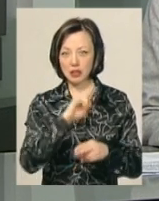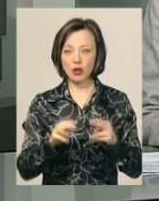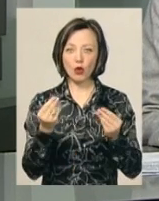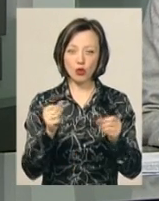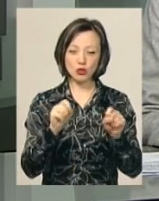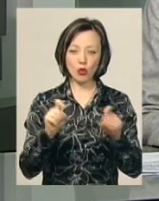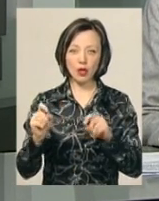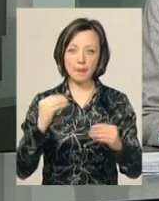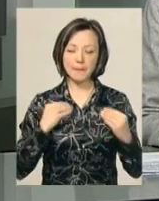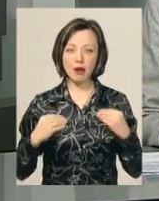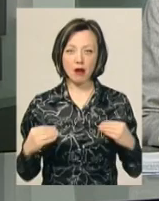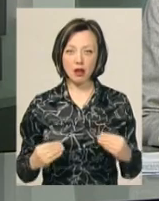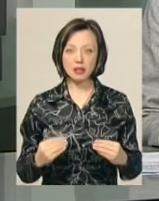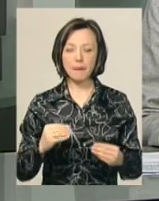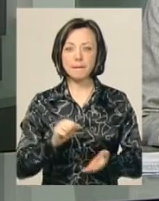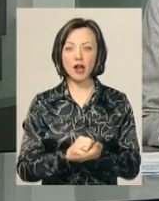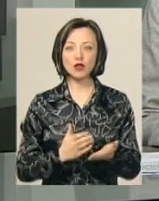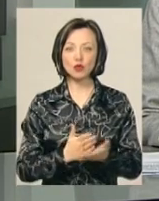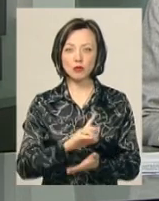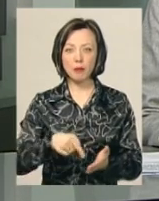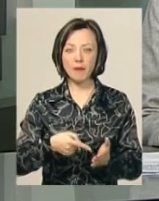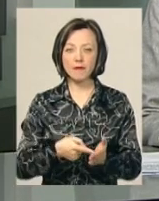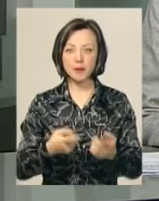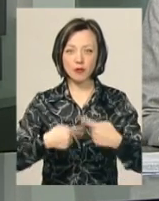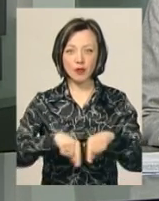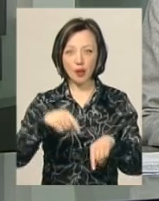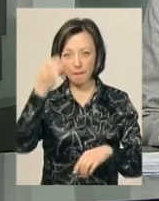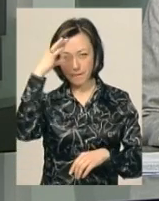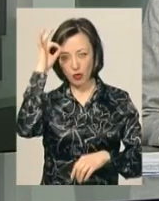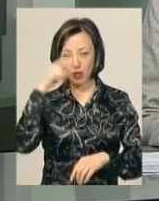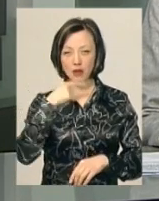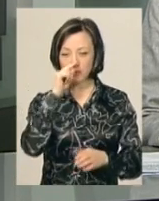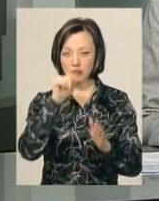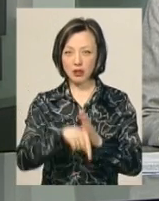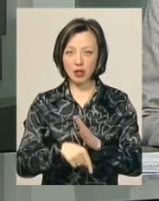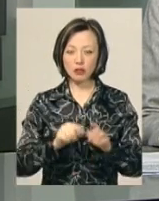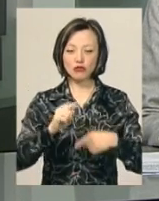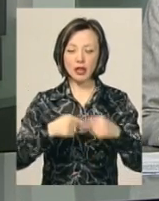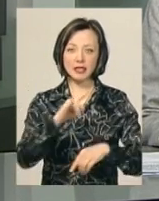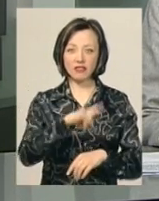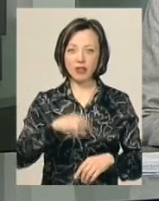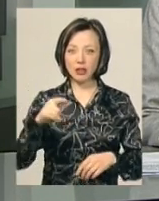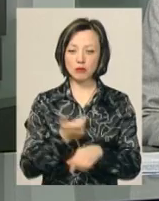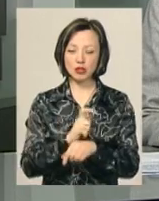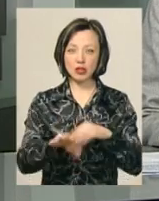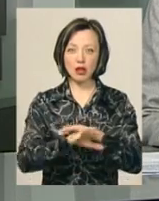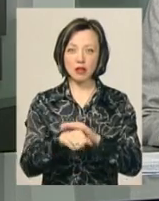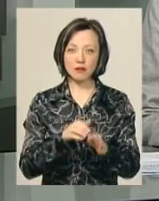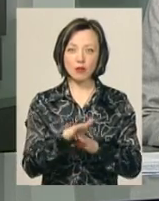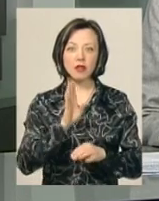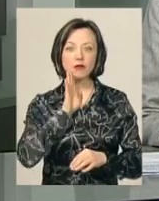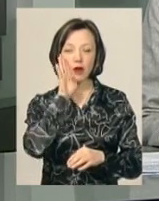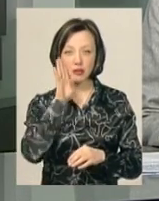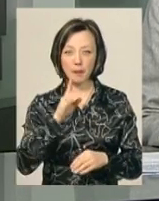золоті прикраси. У прес-службі Хмельницького відділу поліції зазначають, крадії проникали до осель через вікна. Більшість крадіжок відбувалася